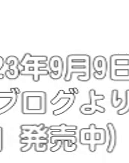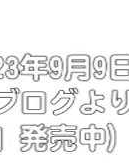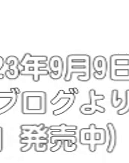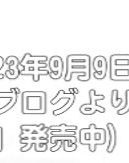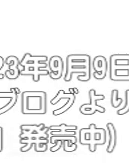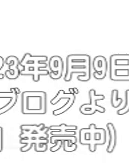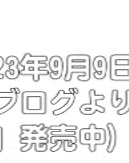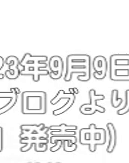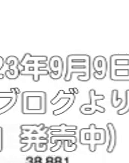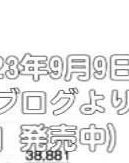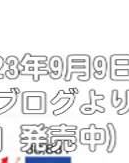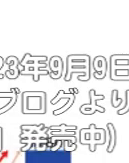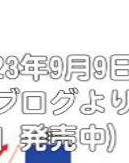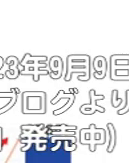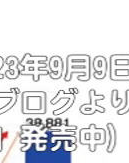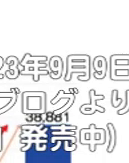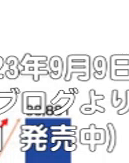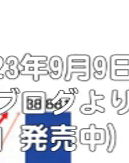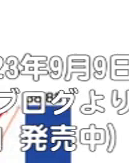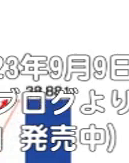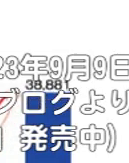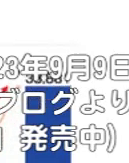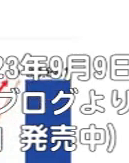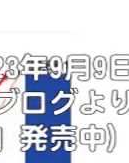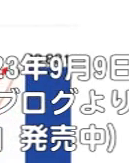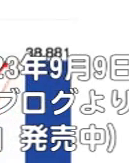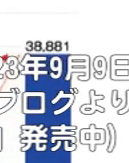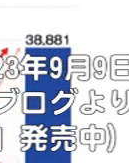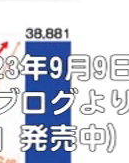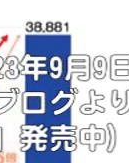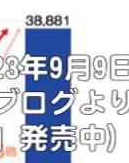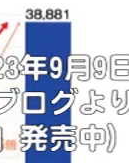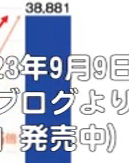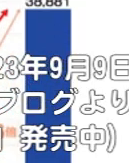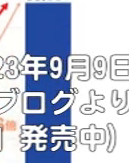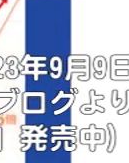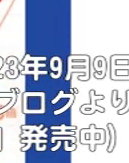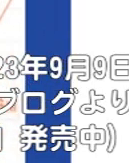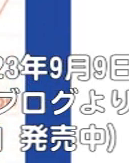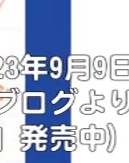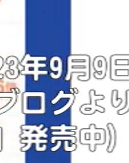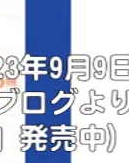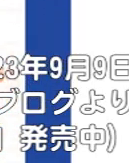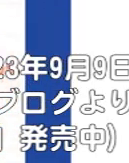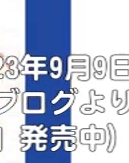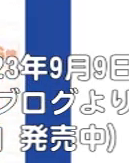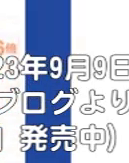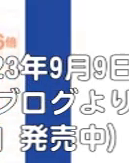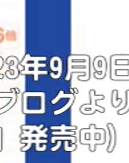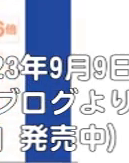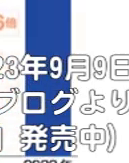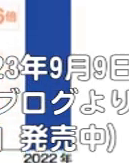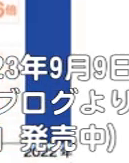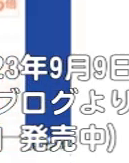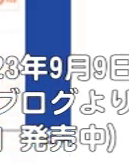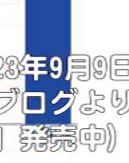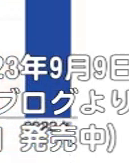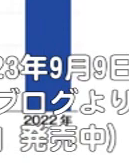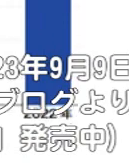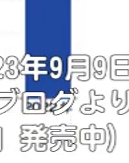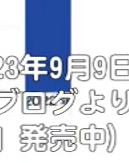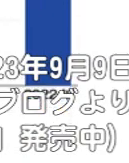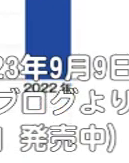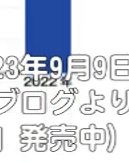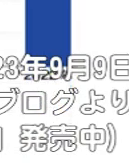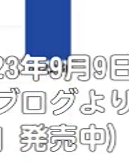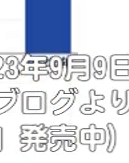先週この番組で治療薬の自己負担の話をしたときは金額がまだ分からなかったんですね、 はい、 それから1週間でですね具体的な金